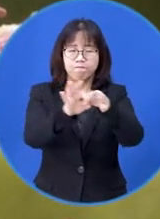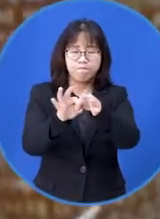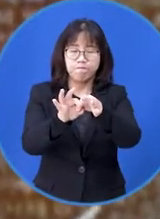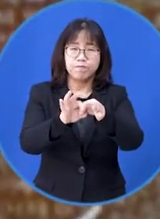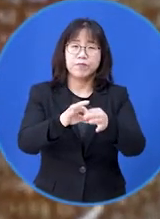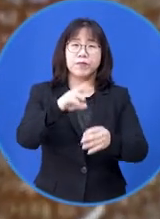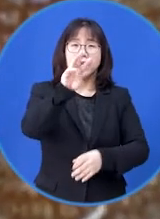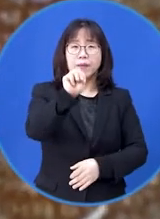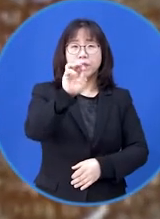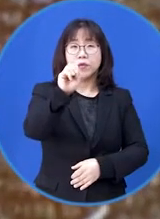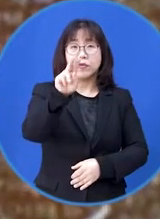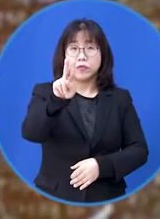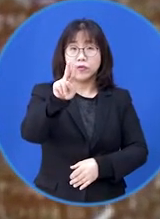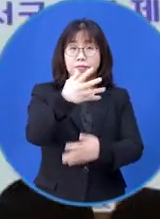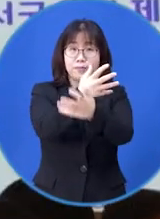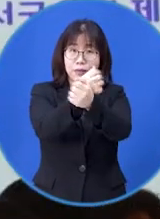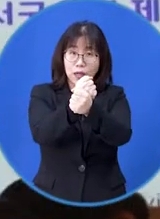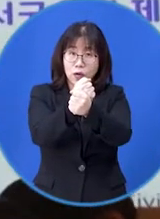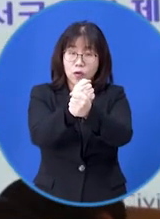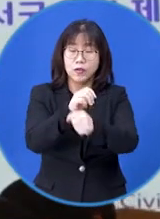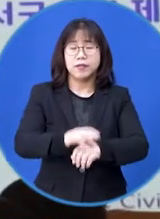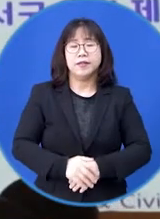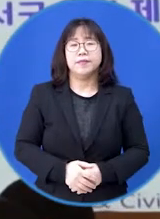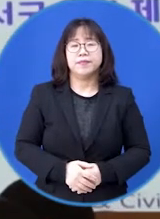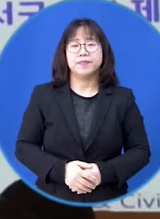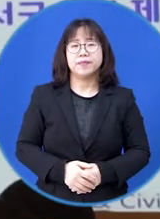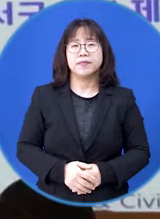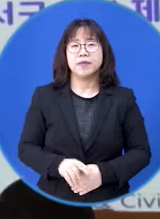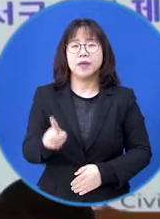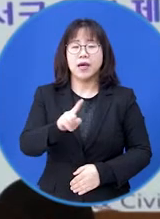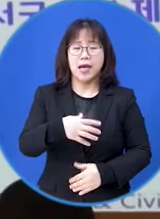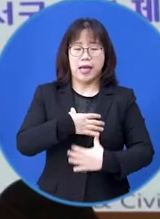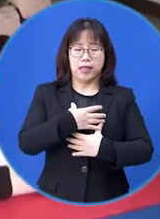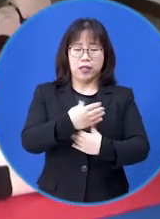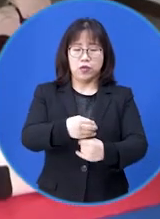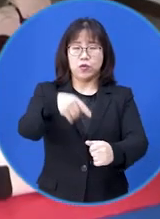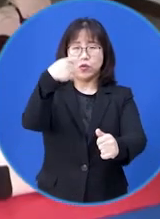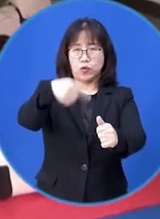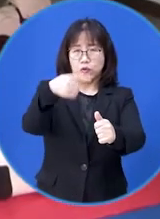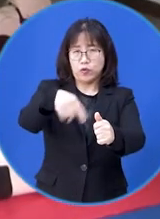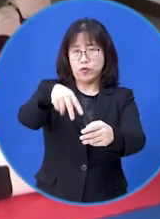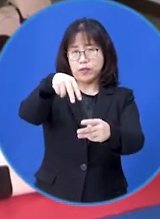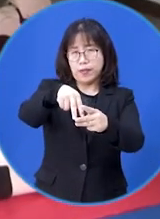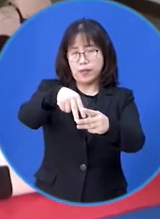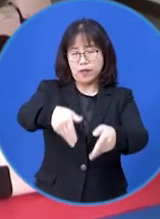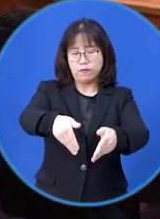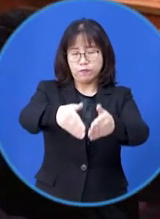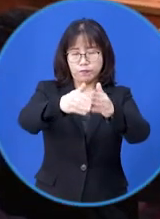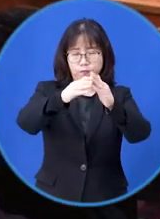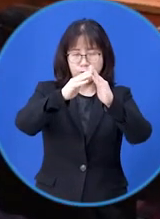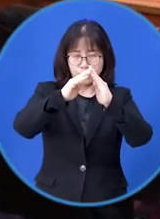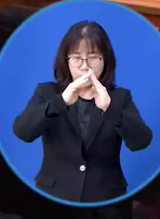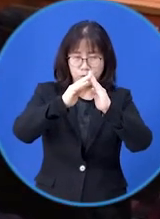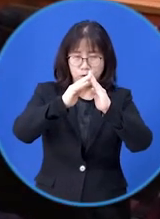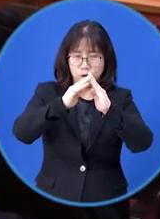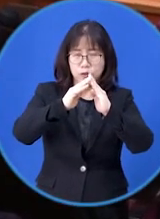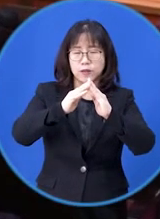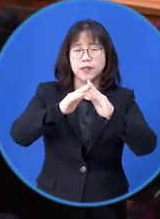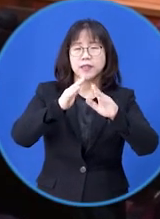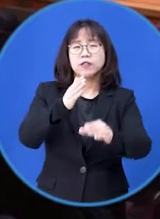투입해 전국 최초로 2020년 상반기 개관을 목표로 안전교육센터를 건립 중에